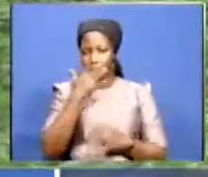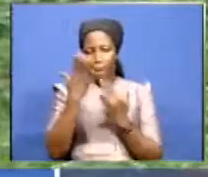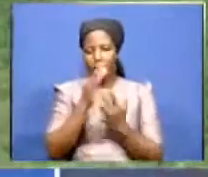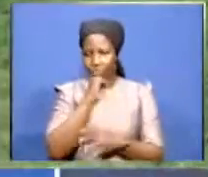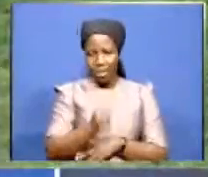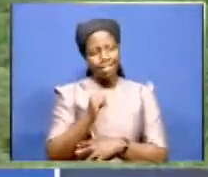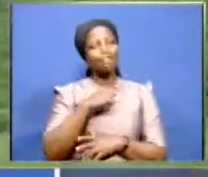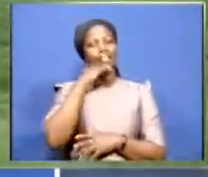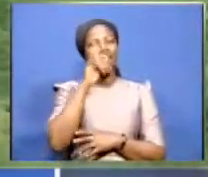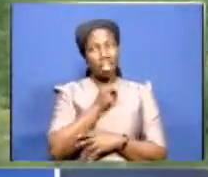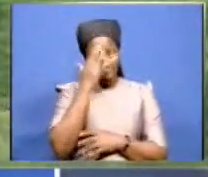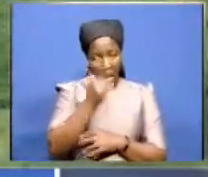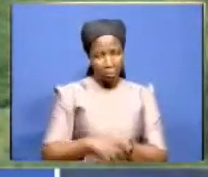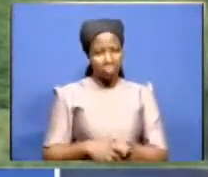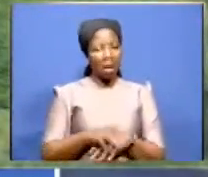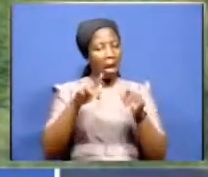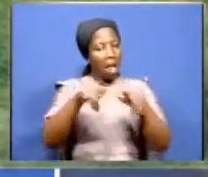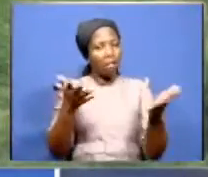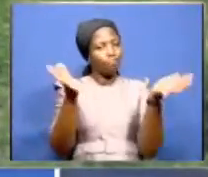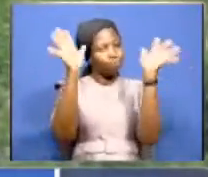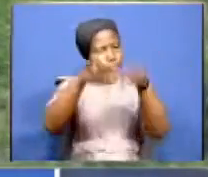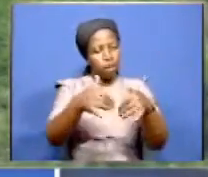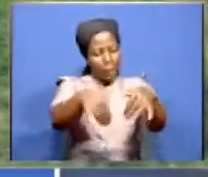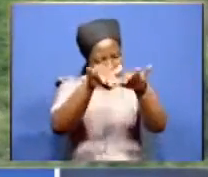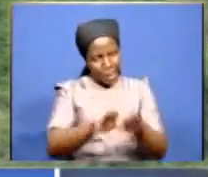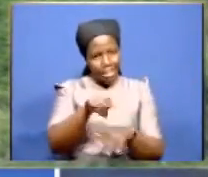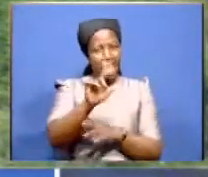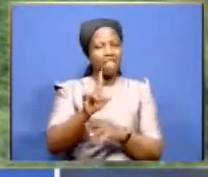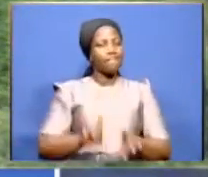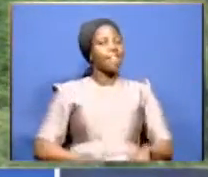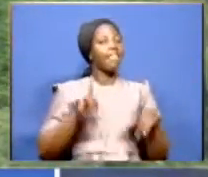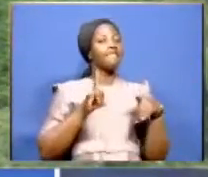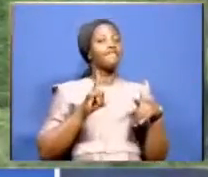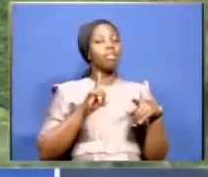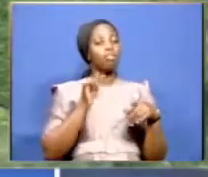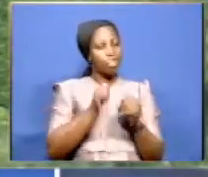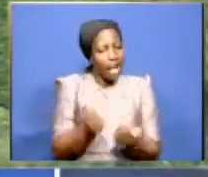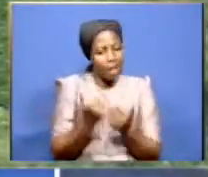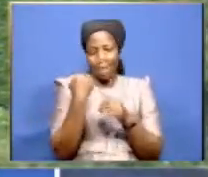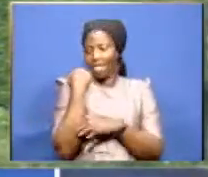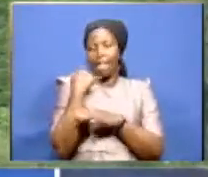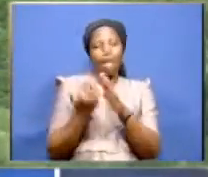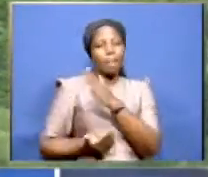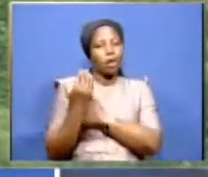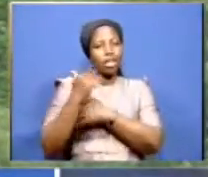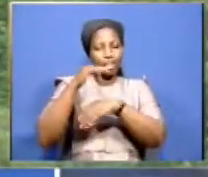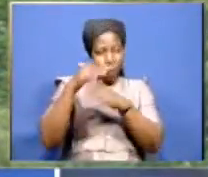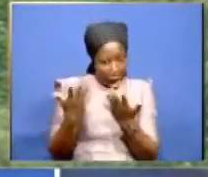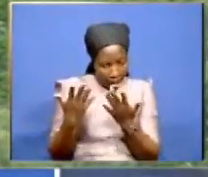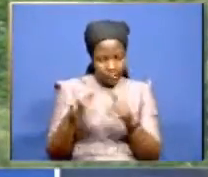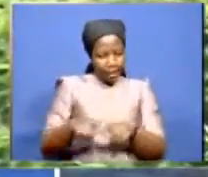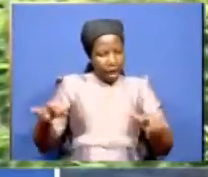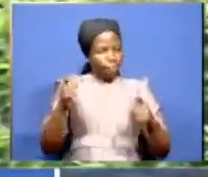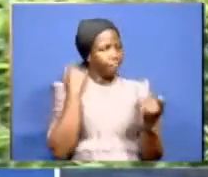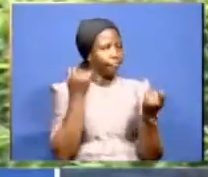kuzikwa akiwa hai na maporomoko ya ardhi yaliyotokea jana asubuhi katika shamba moja la majani chai ambako